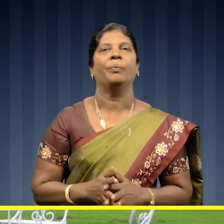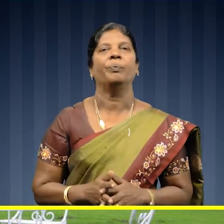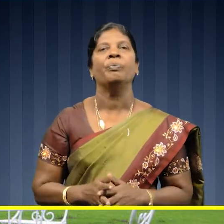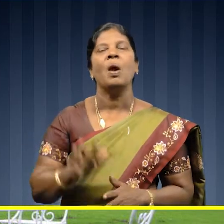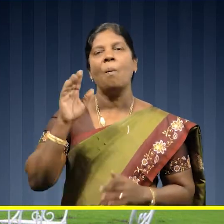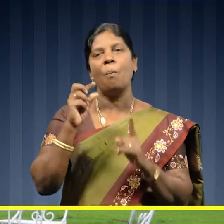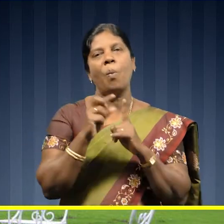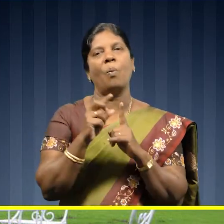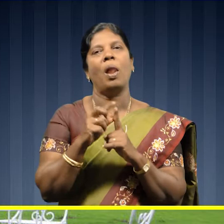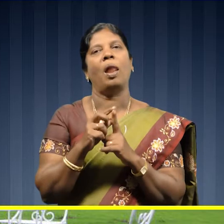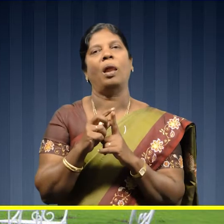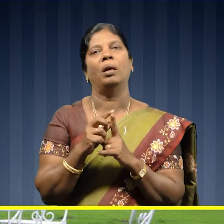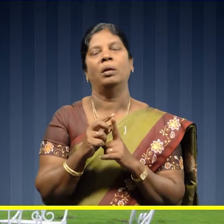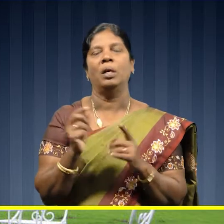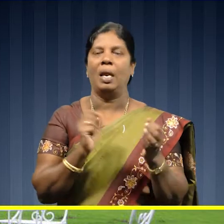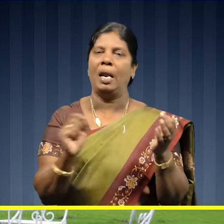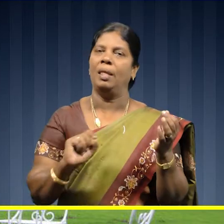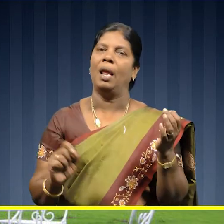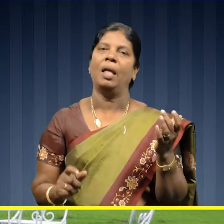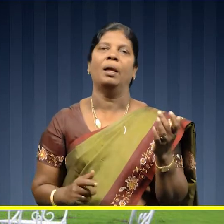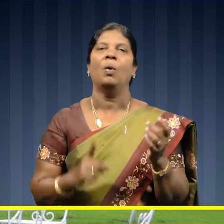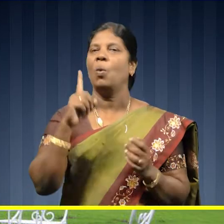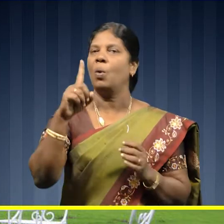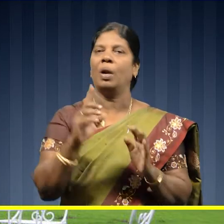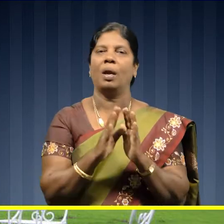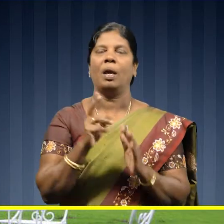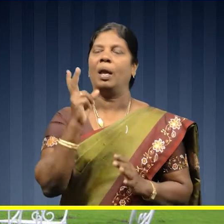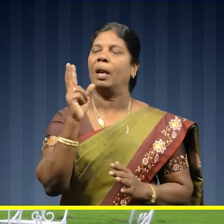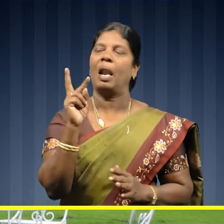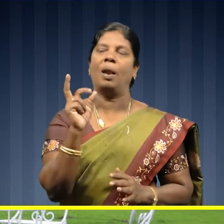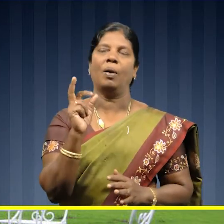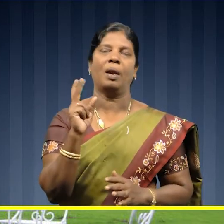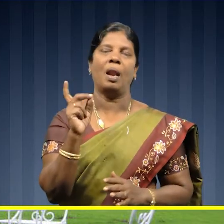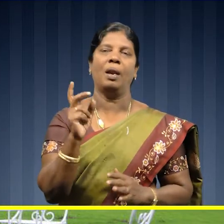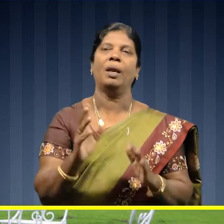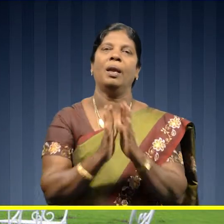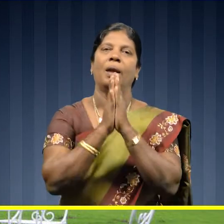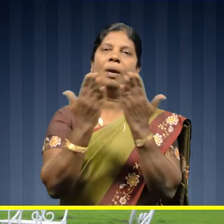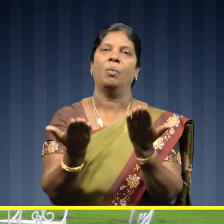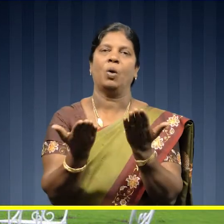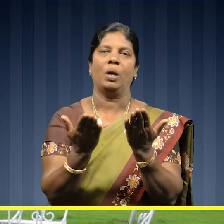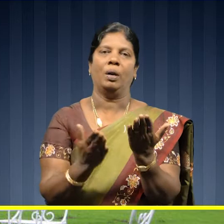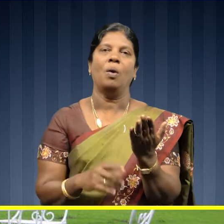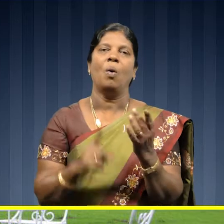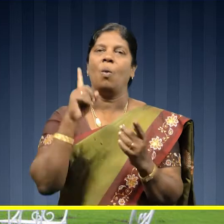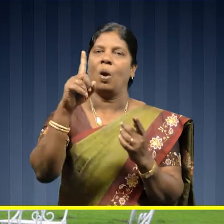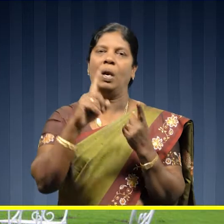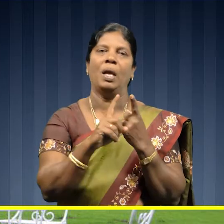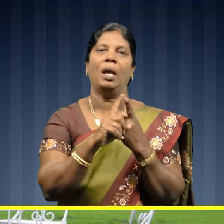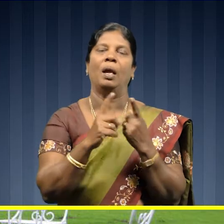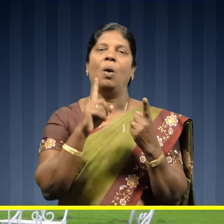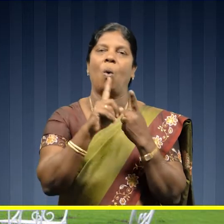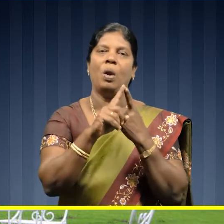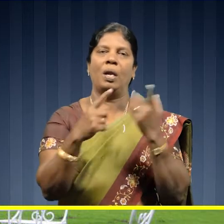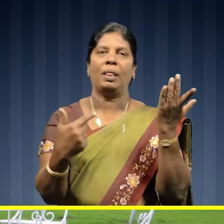இந்த பவுலடியார் அவர்களுக்கு எழுதின ஒரு 2 கடிதங்கள் திருமறையில் இருக்கிறது.